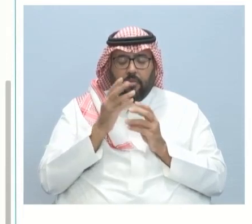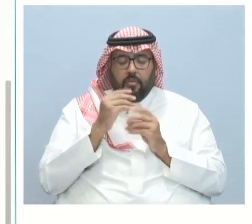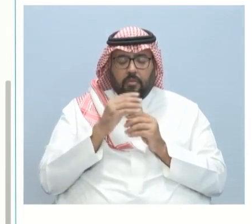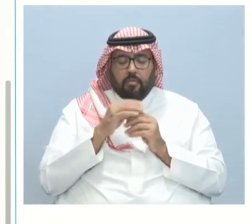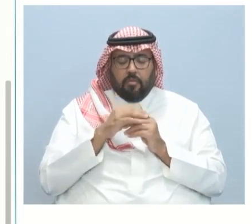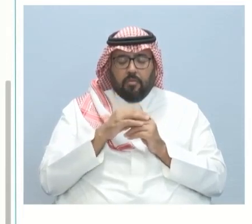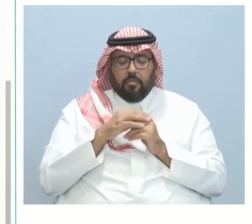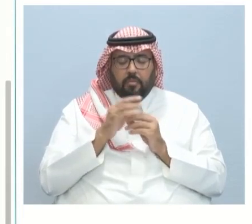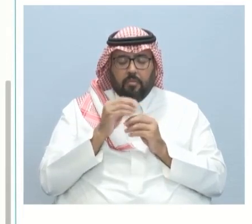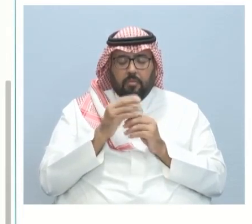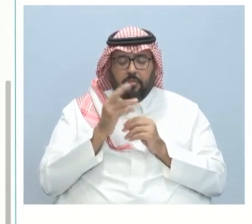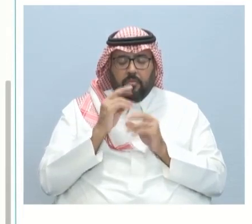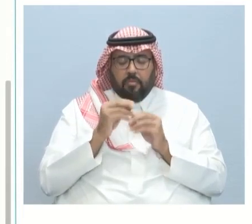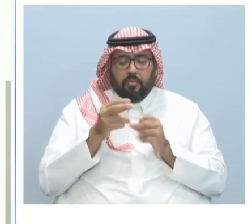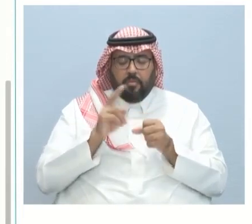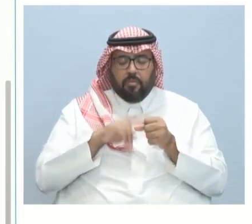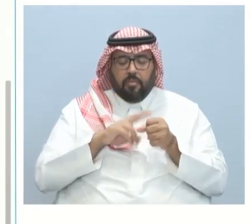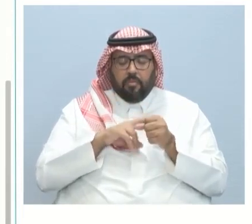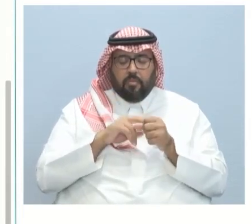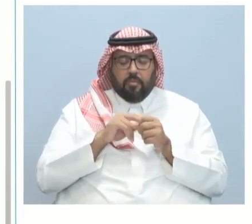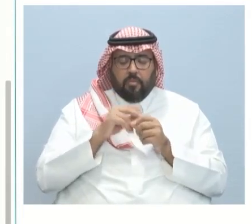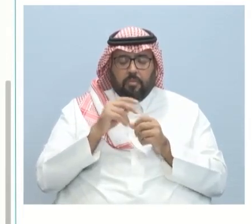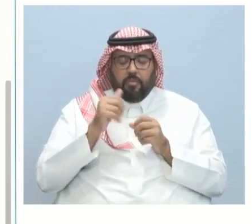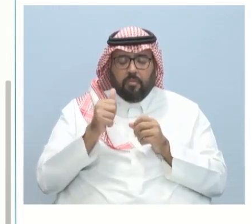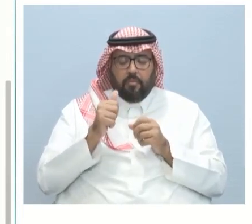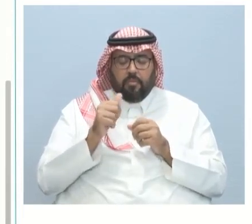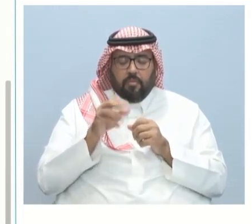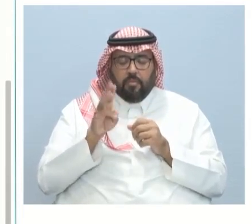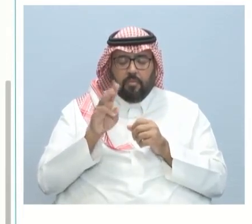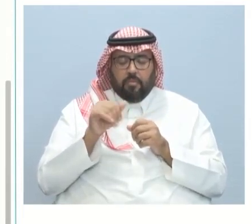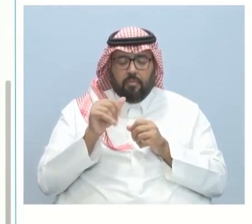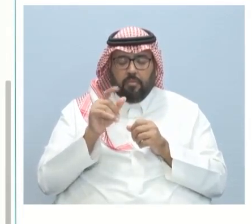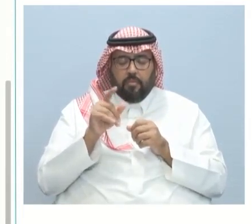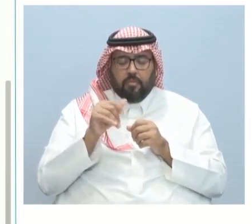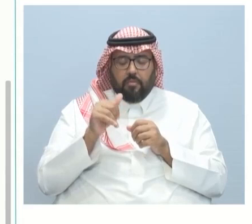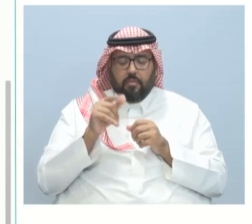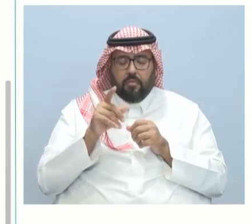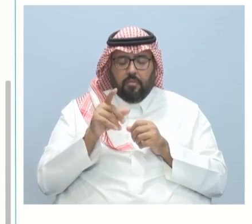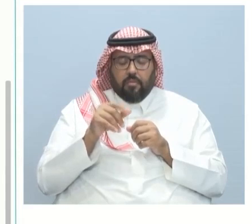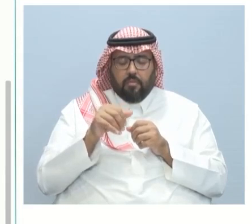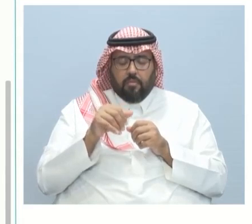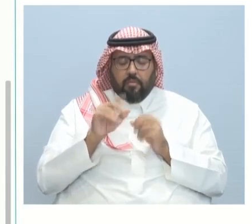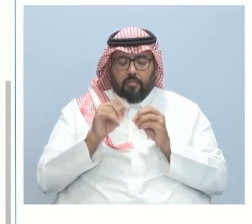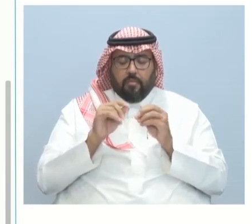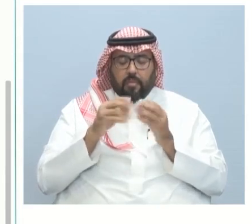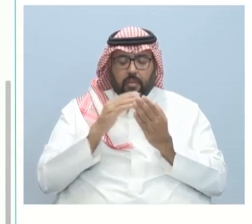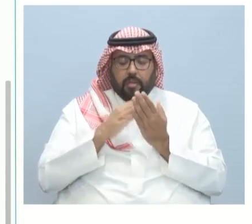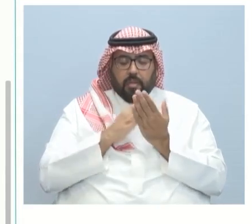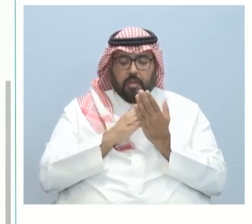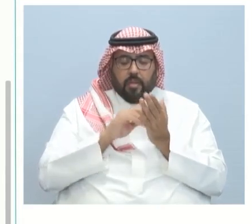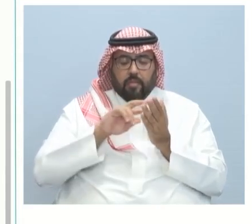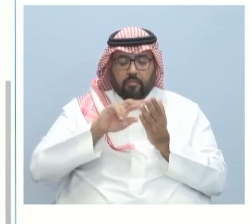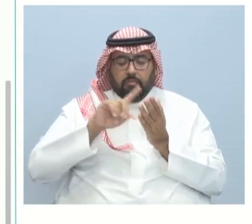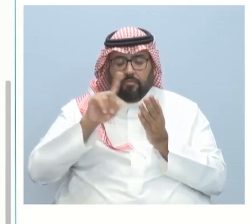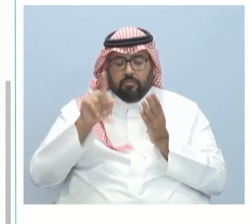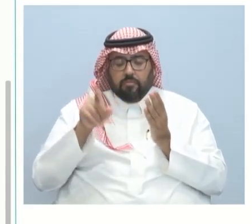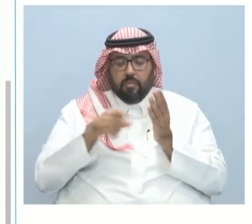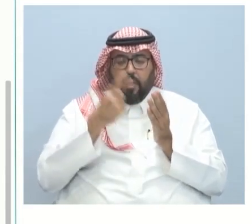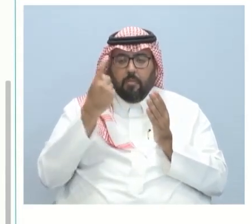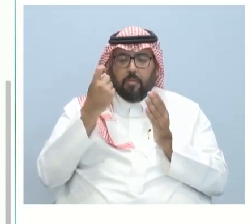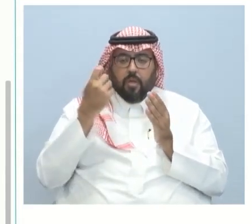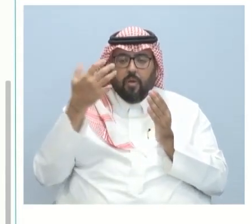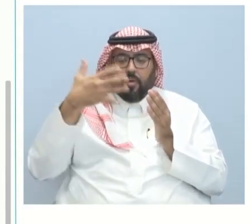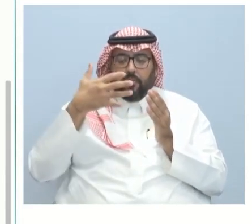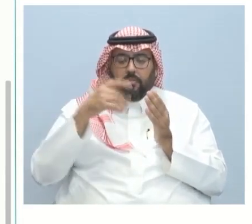عندما بدات تكرار ثمان مرات اضبط اللون الاحمر تحرك 150 اضبط اللون الازرق ومن ثم